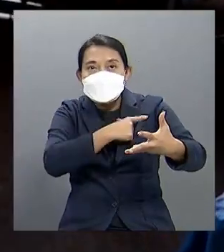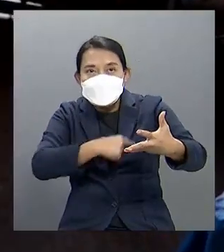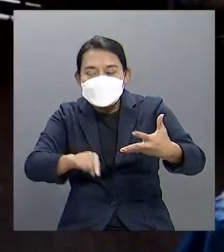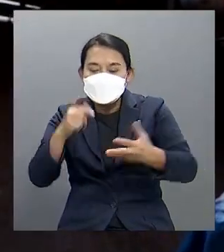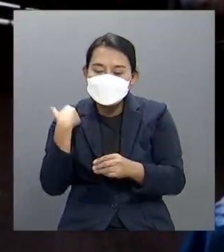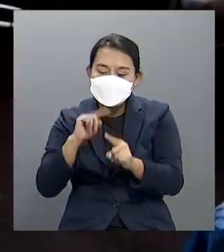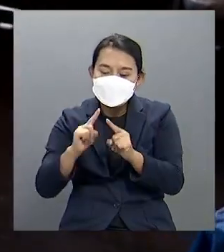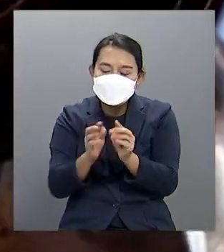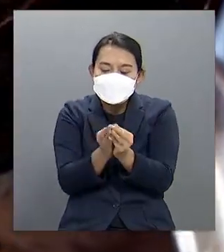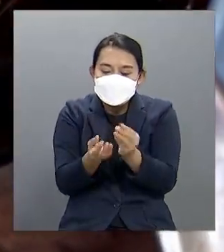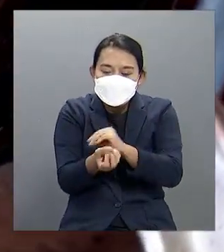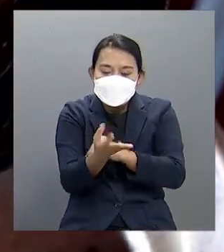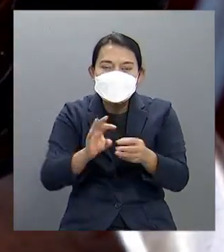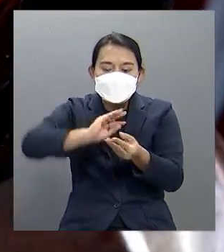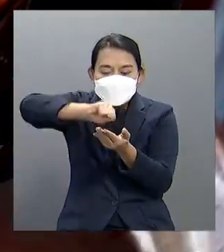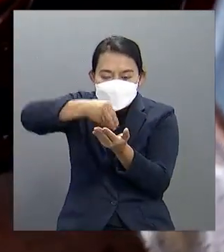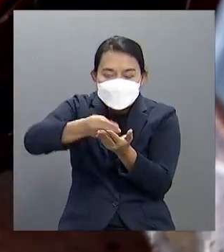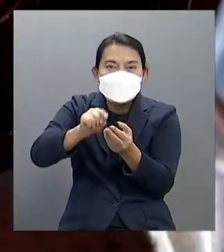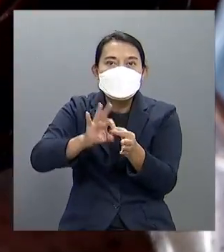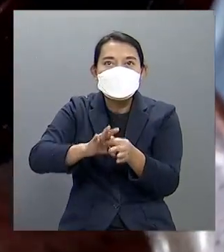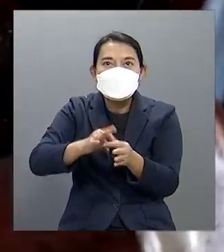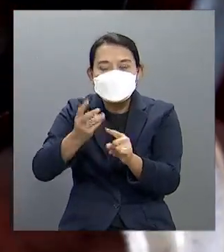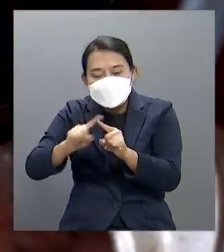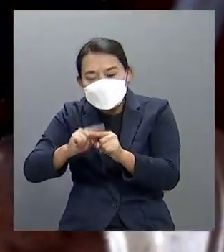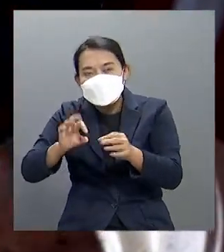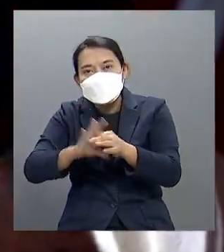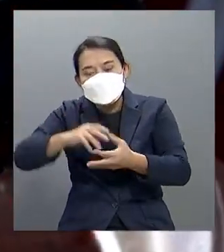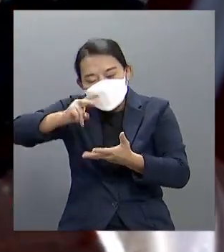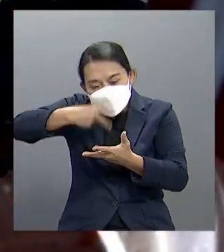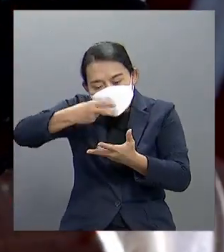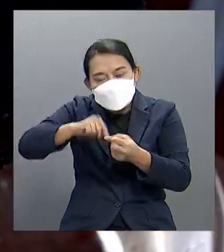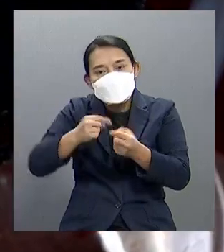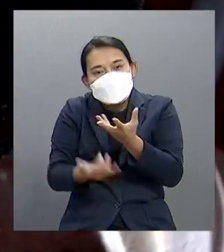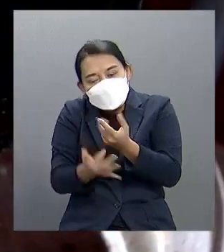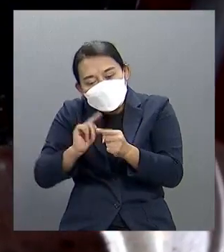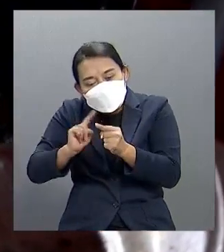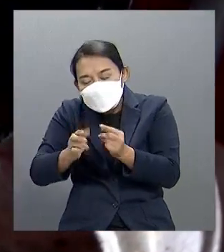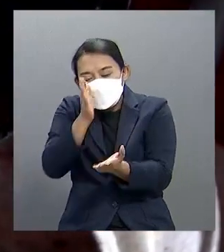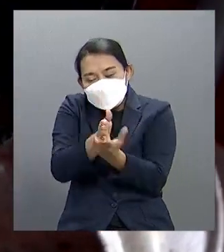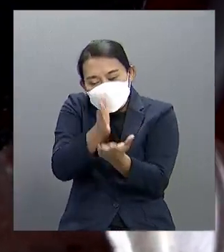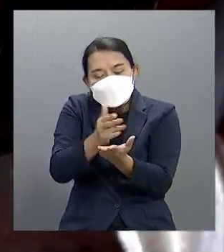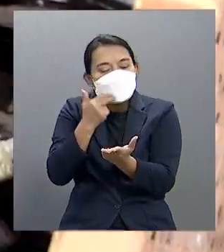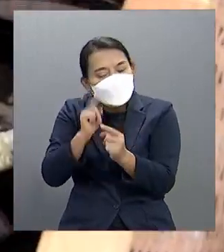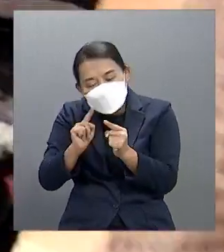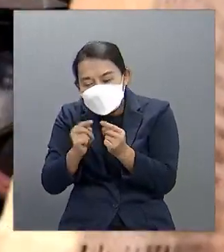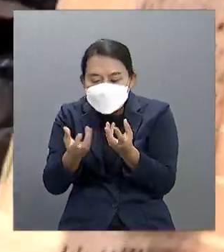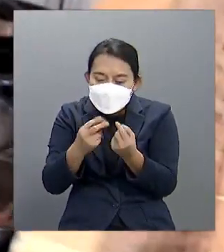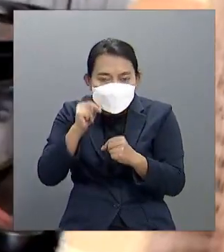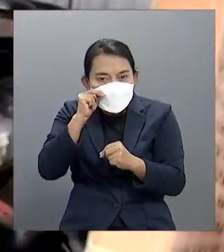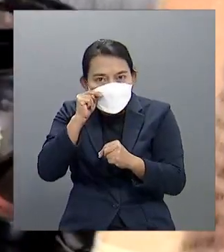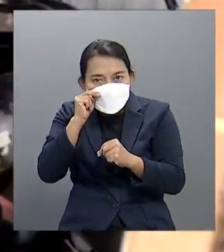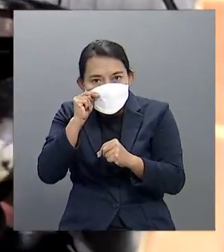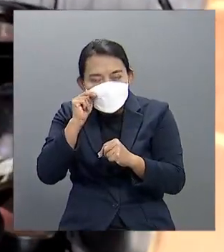ขนมจีนน้ำยาและแกงเขียวหวานก๋วยเตี๋ยวต้มยำก๋วยเตี๋ยวน้ำใสส้มตำขนมหวานน้ำสมุนไพรทั้งหมด